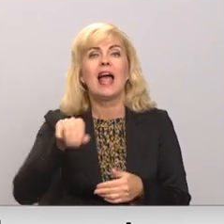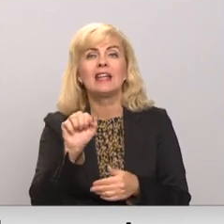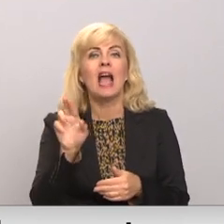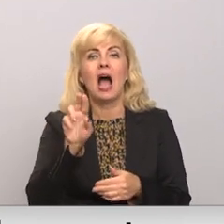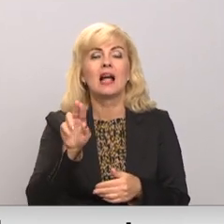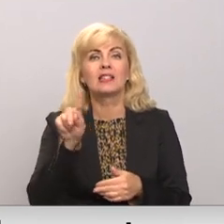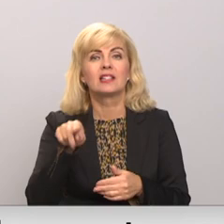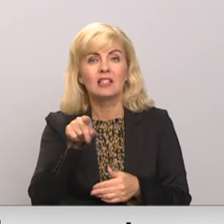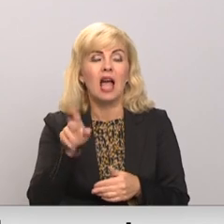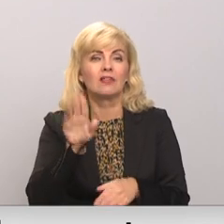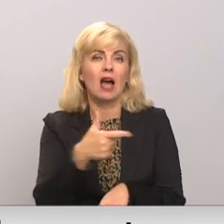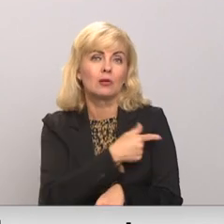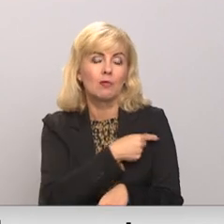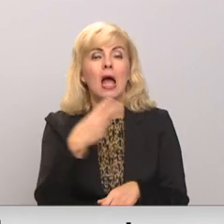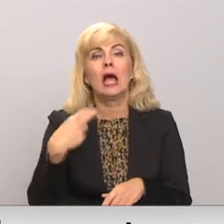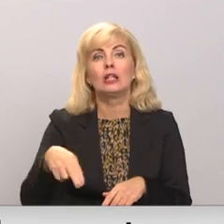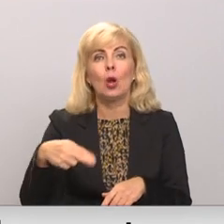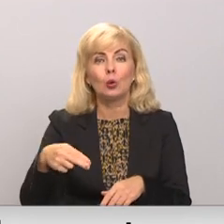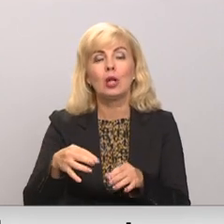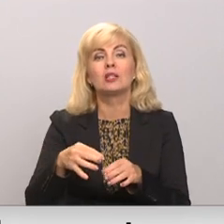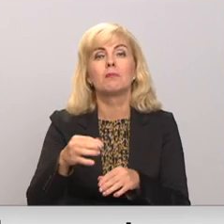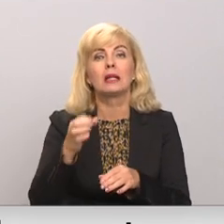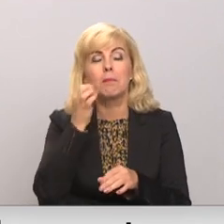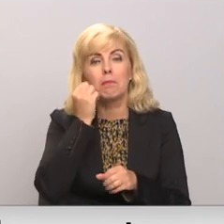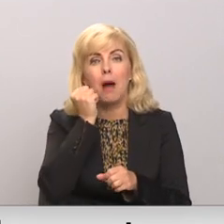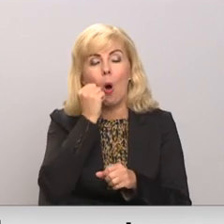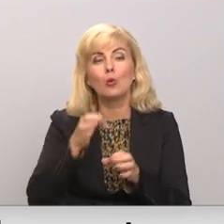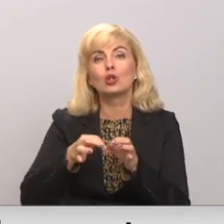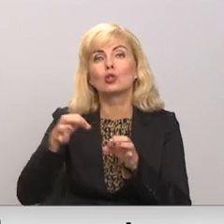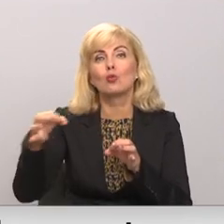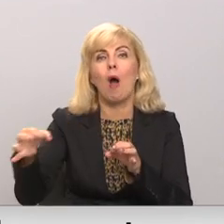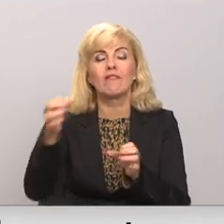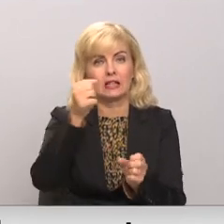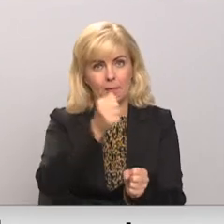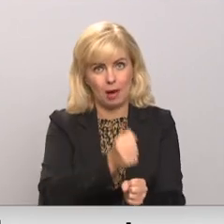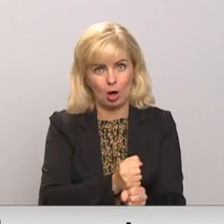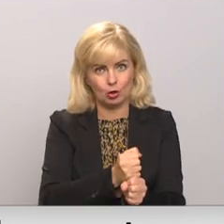iedzīvotāji varēs 20 Bauskas novada pagastos. Sandra Leitāne, Andris Pāns, RTV.